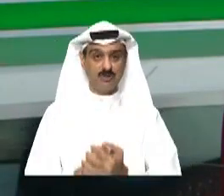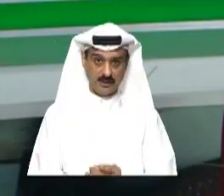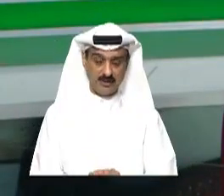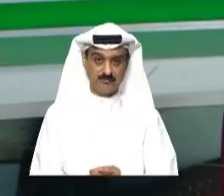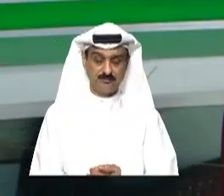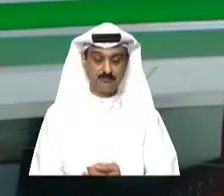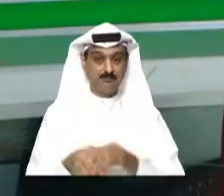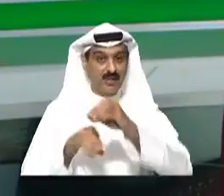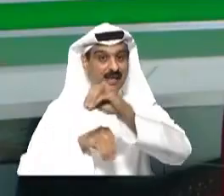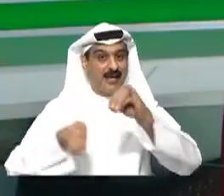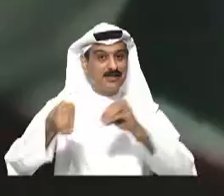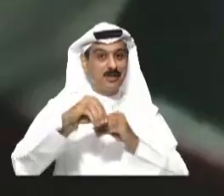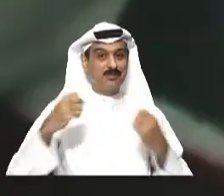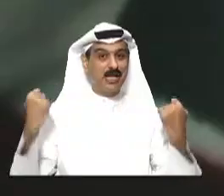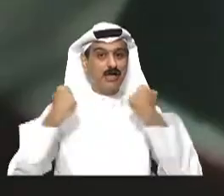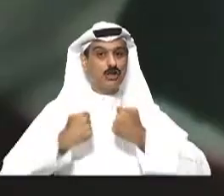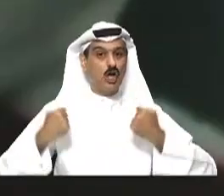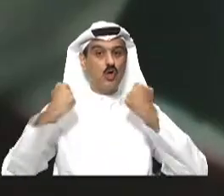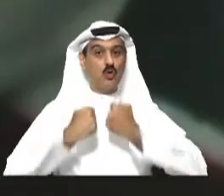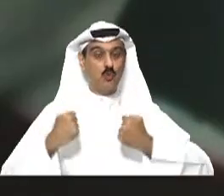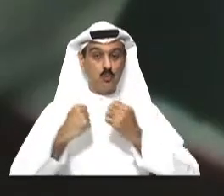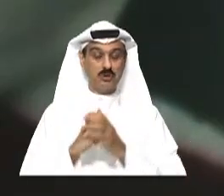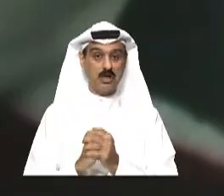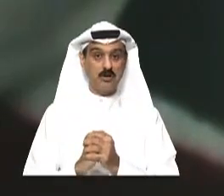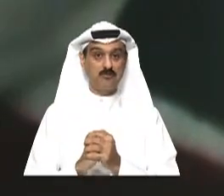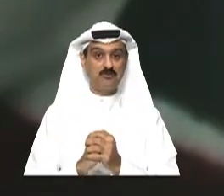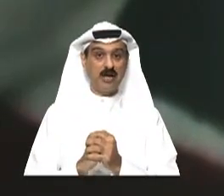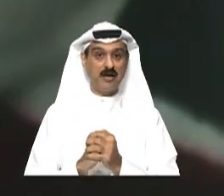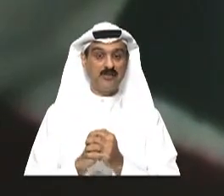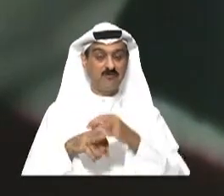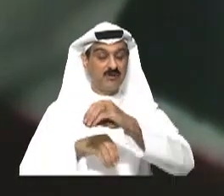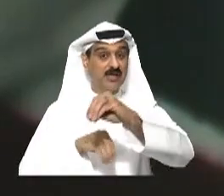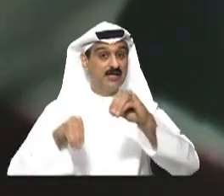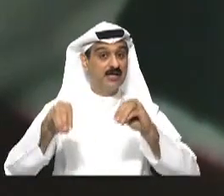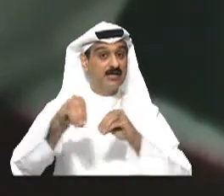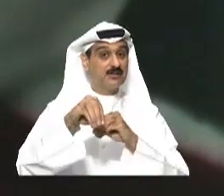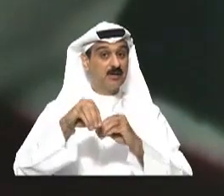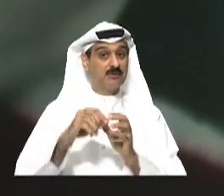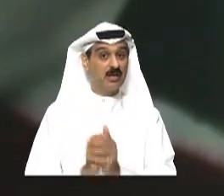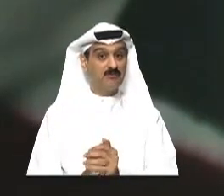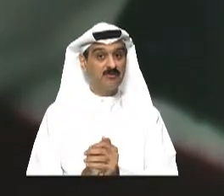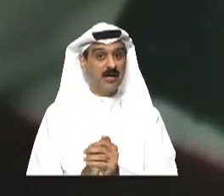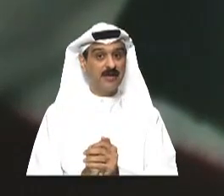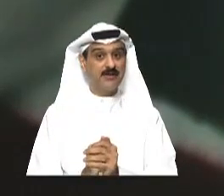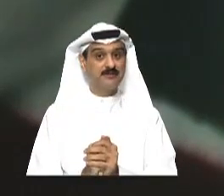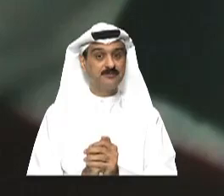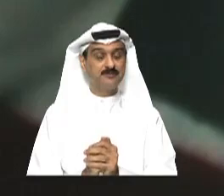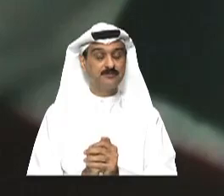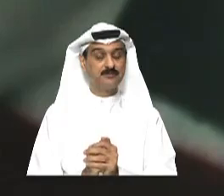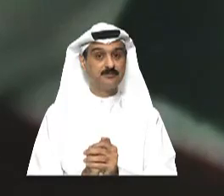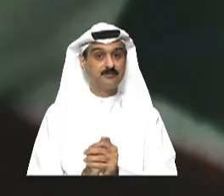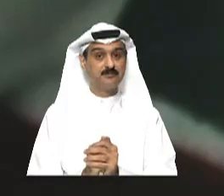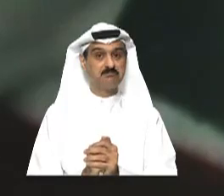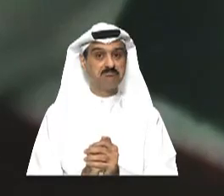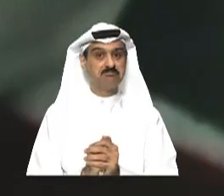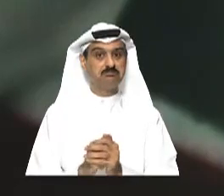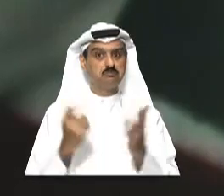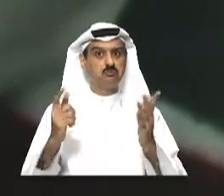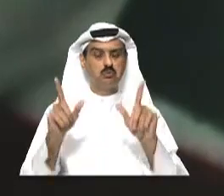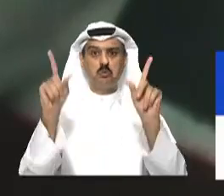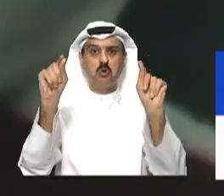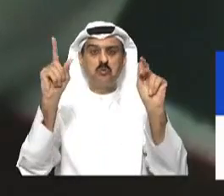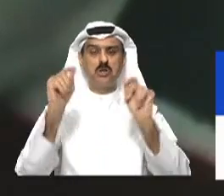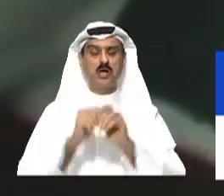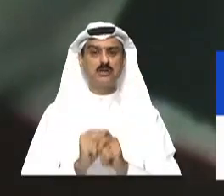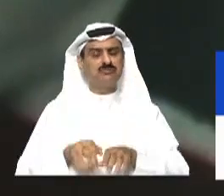اللي أجراها المدرب الفرنسي للأخضر السعودي هيرفي رينار لم تظهر وجود فجوة فنية، بالعكس الجميع